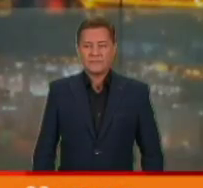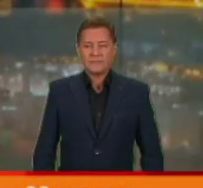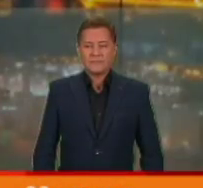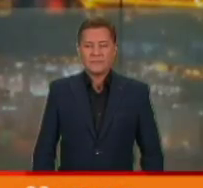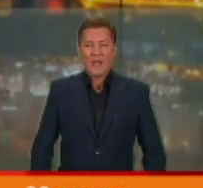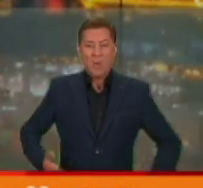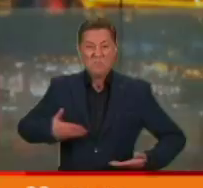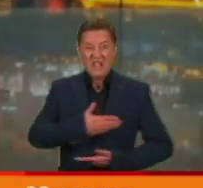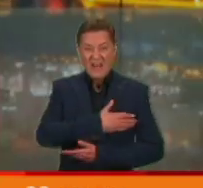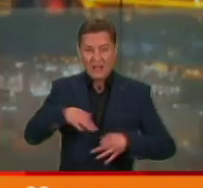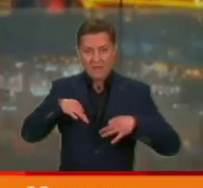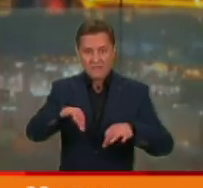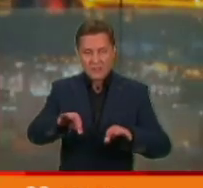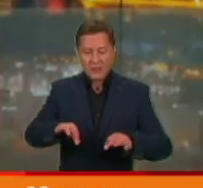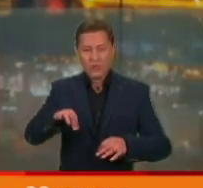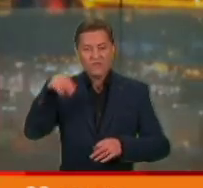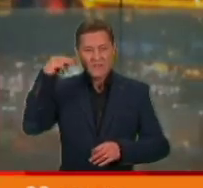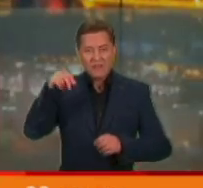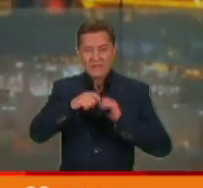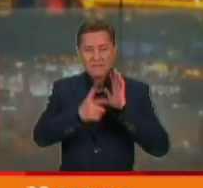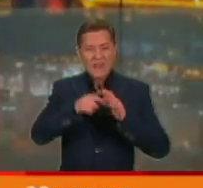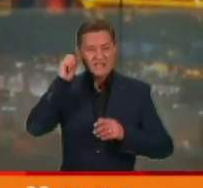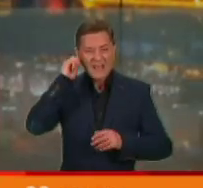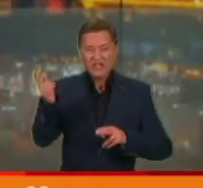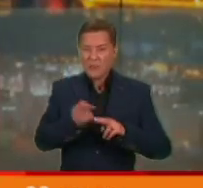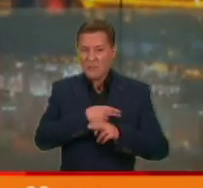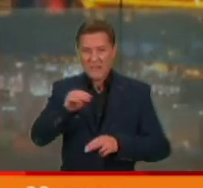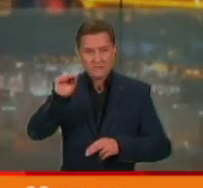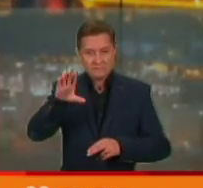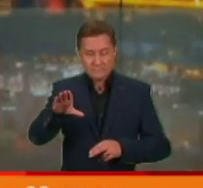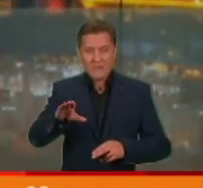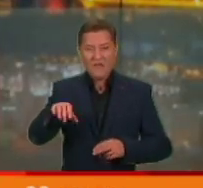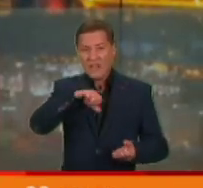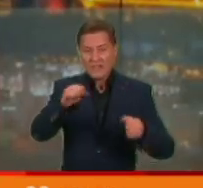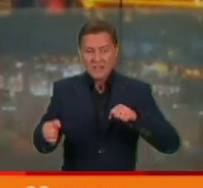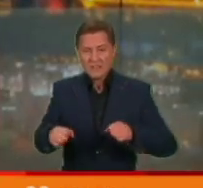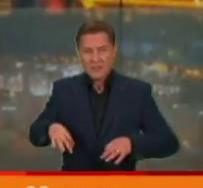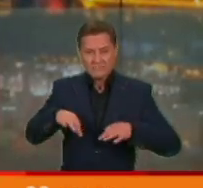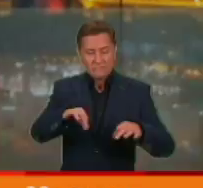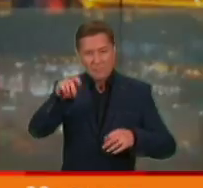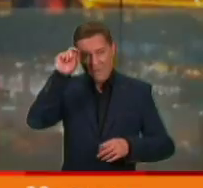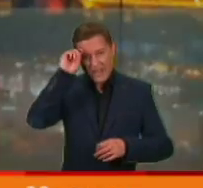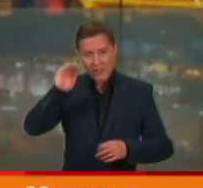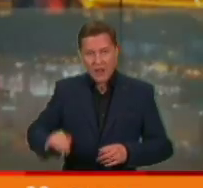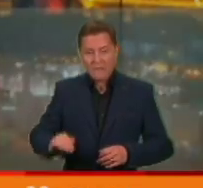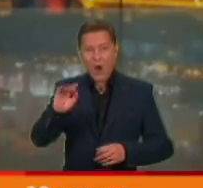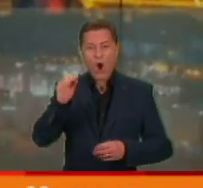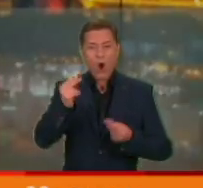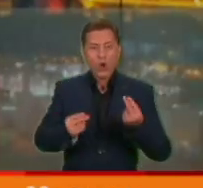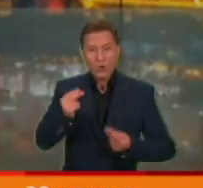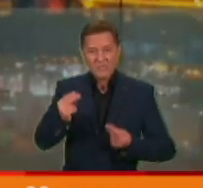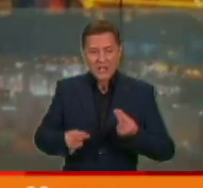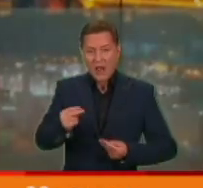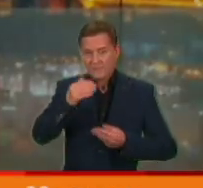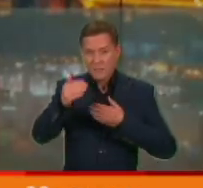Переїхав дитину в Запоріжжя 17-річний парубок без водійського посвідчення, наскочив автівкою на маленького хлопчика, що грався біля